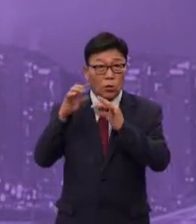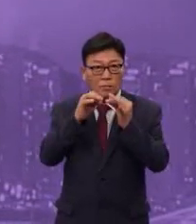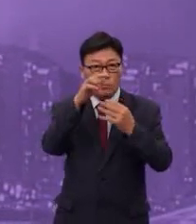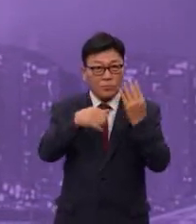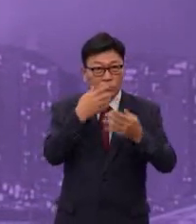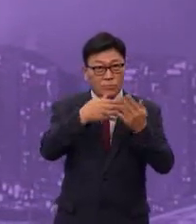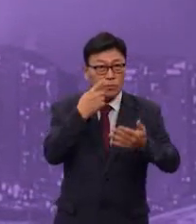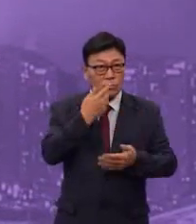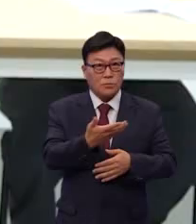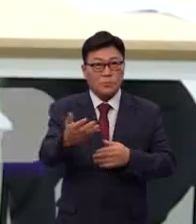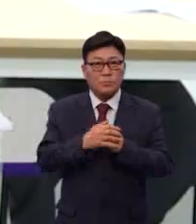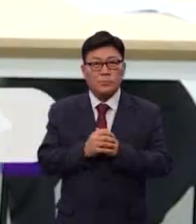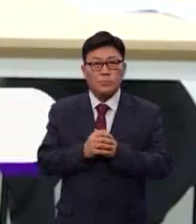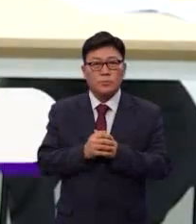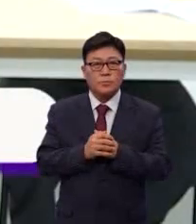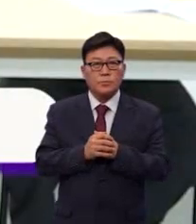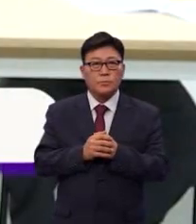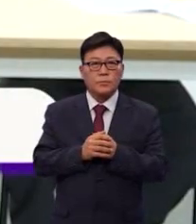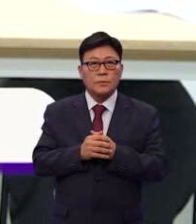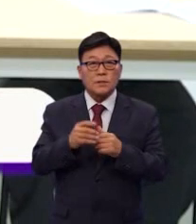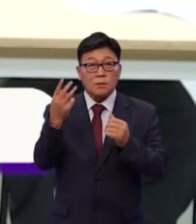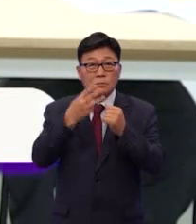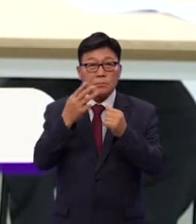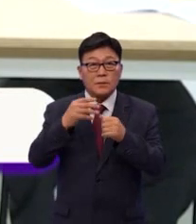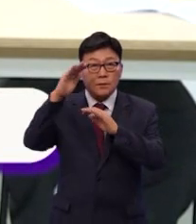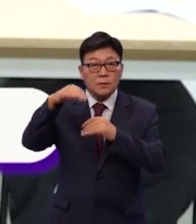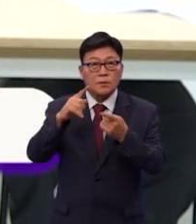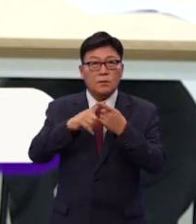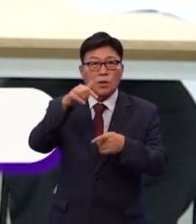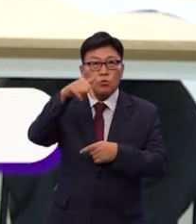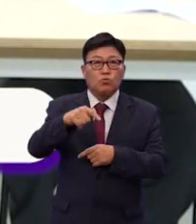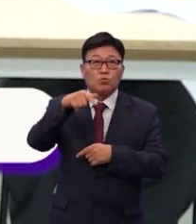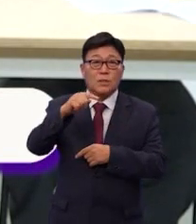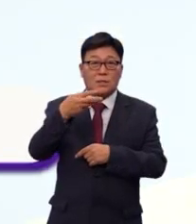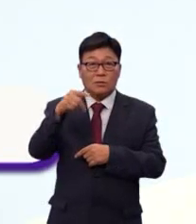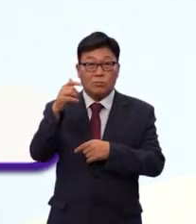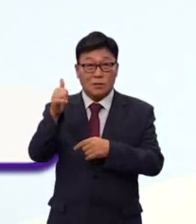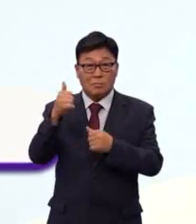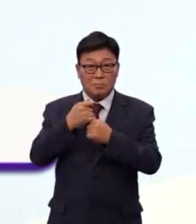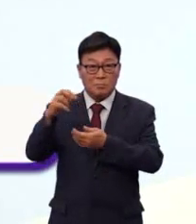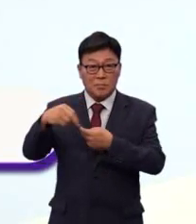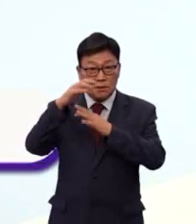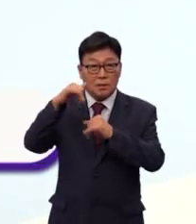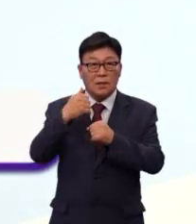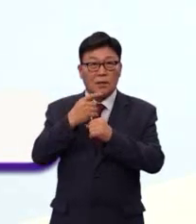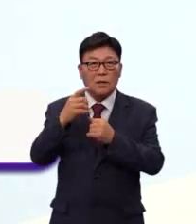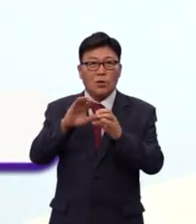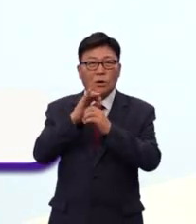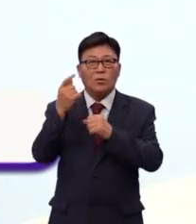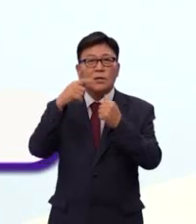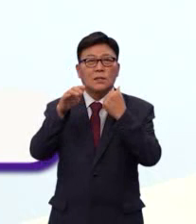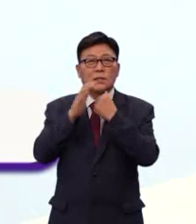하겠습니다. 네, 세 번째 사연은 구길동님께서 보내주신 사연입니다. 코로나19의 여파로 다니고